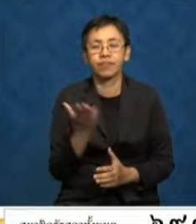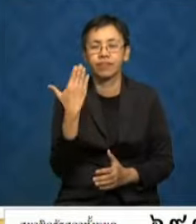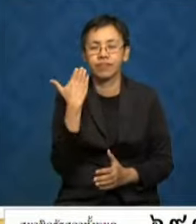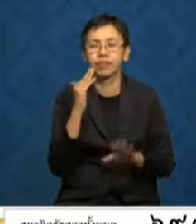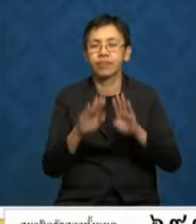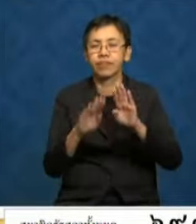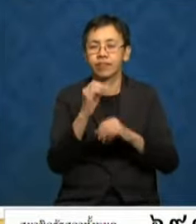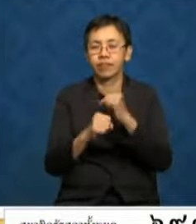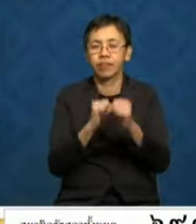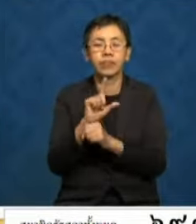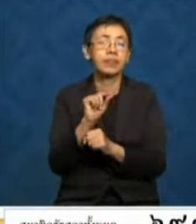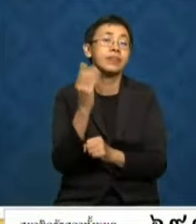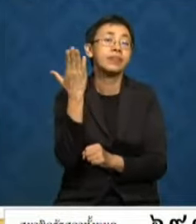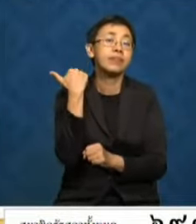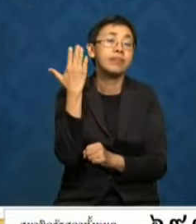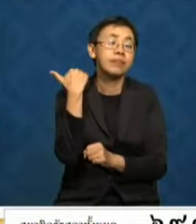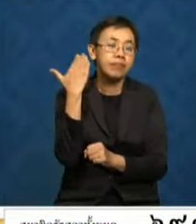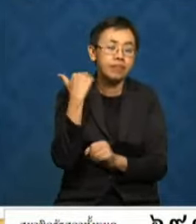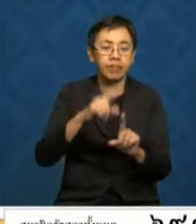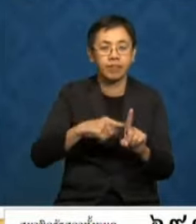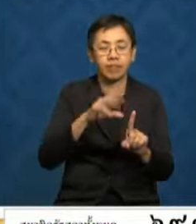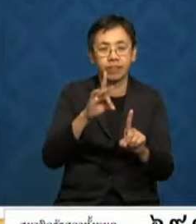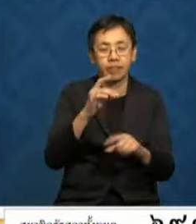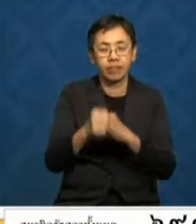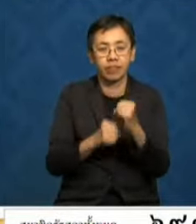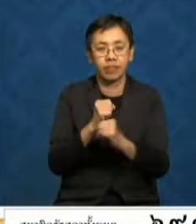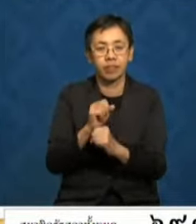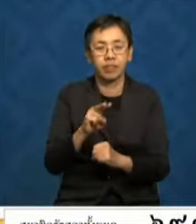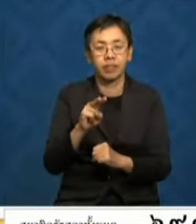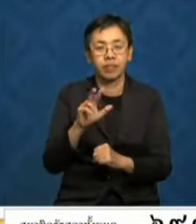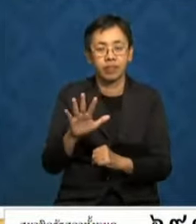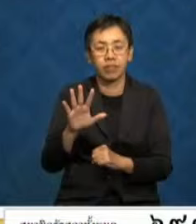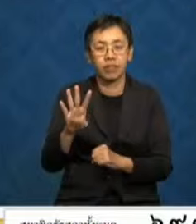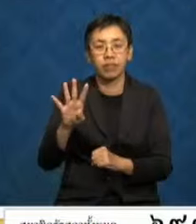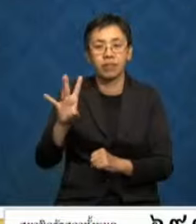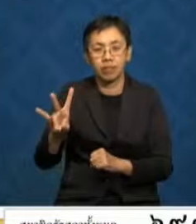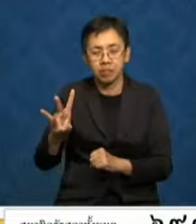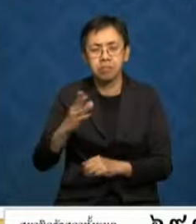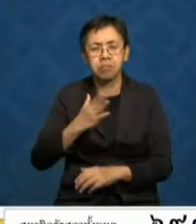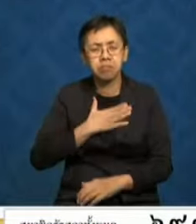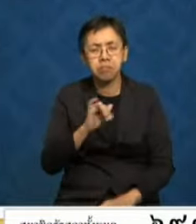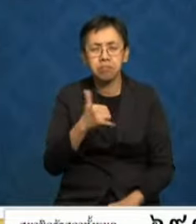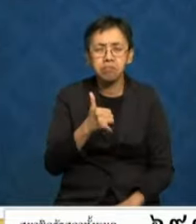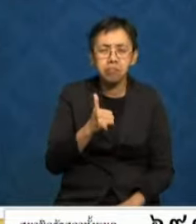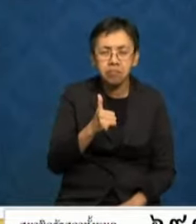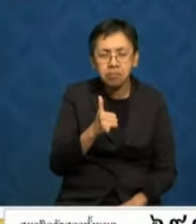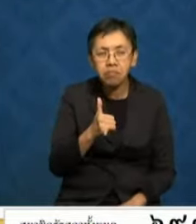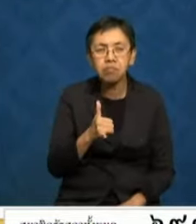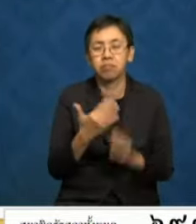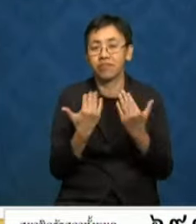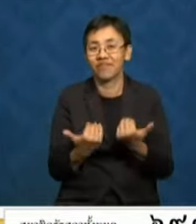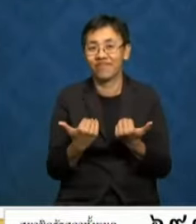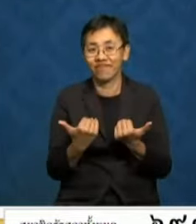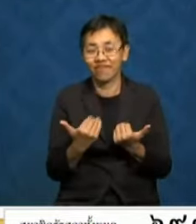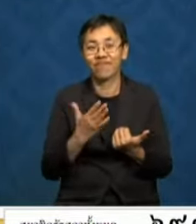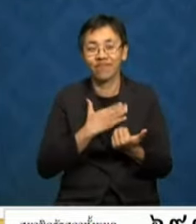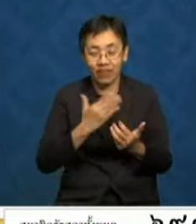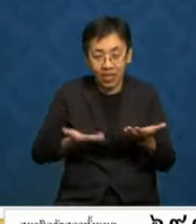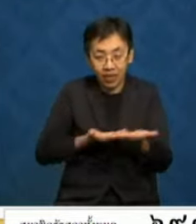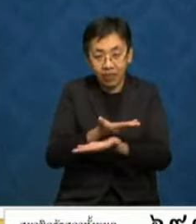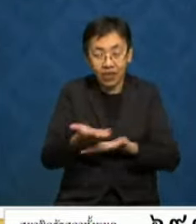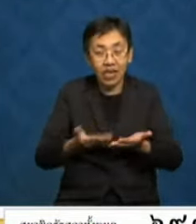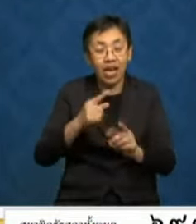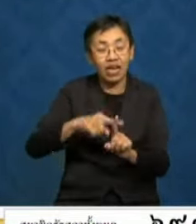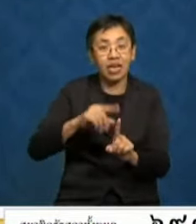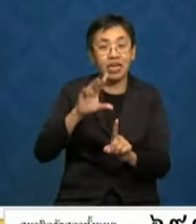าณสัก20ปีที่แล้วครับสิงหาคม2547ผมไม่แน่ใจว่าบังเอิญวันนี้เรากำลังพิจารณาเดือนสิ